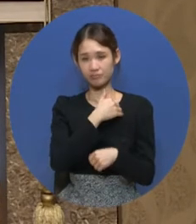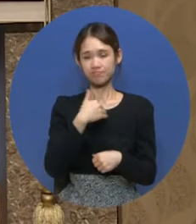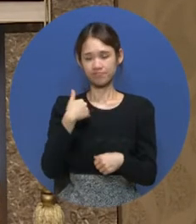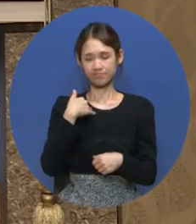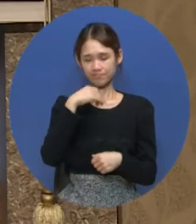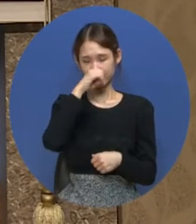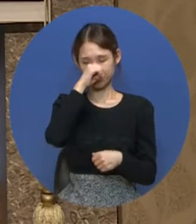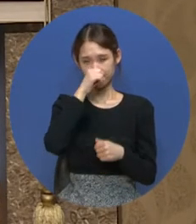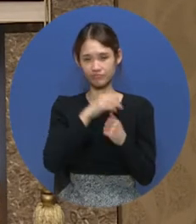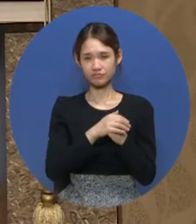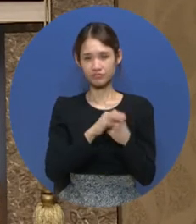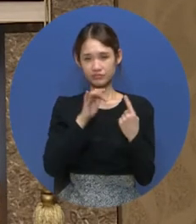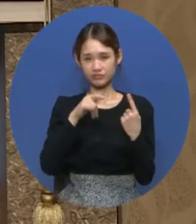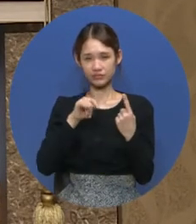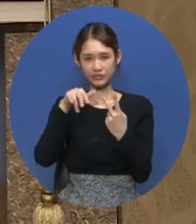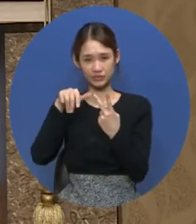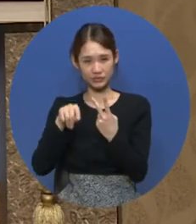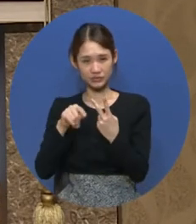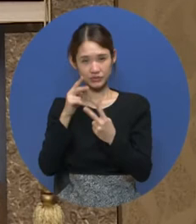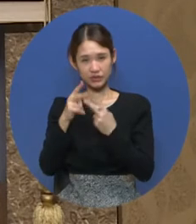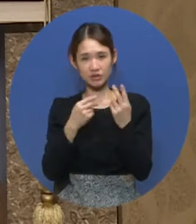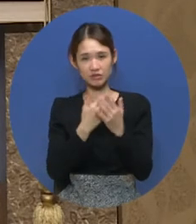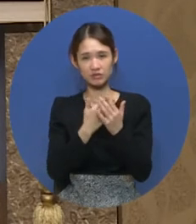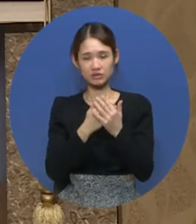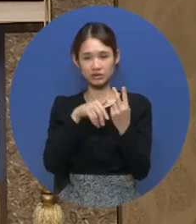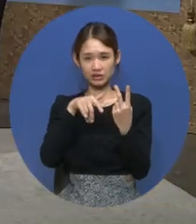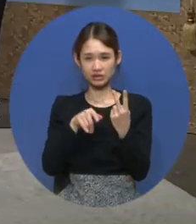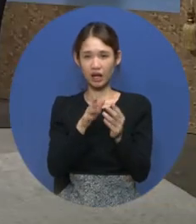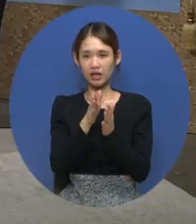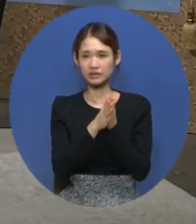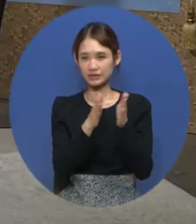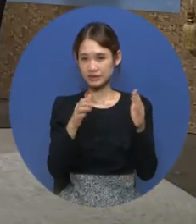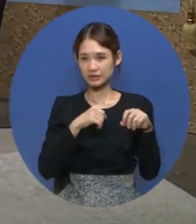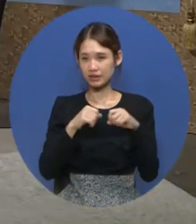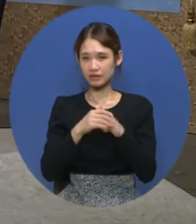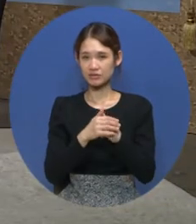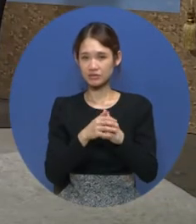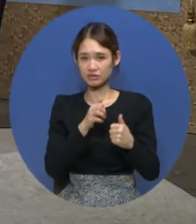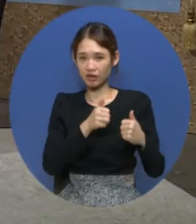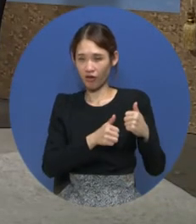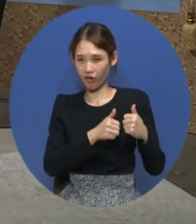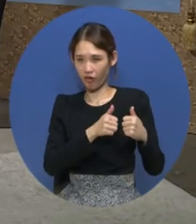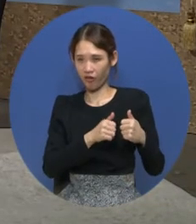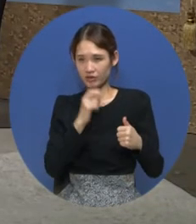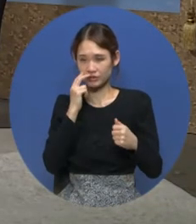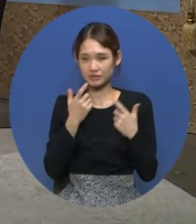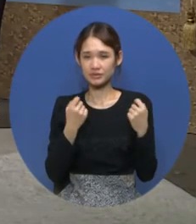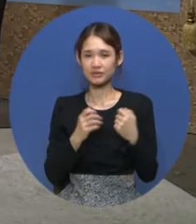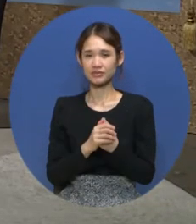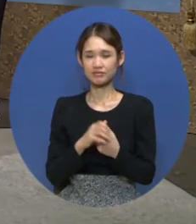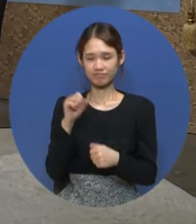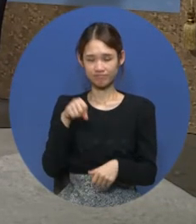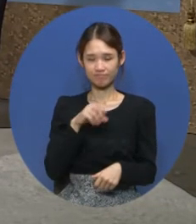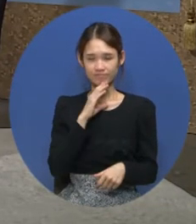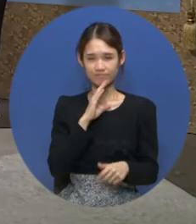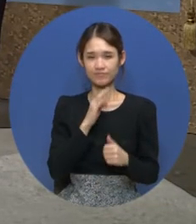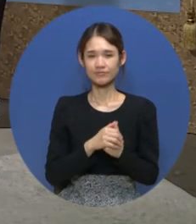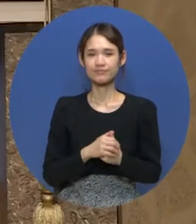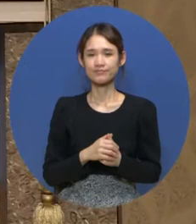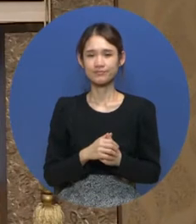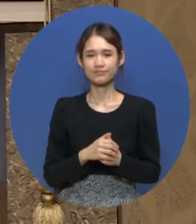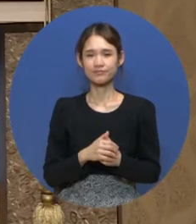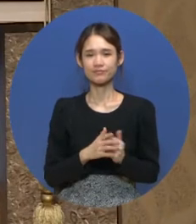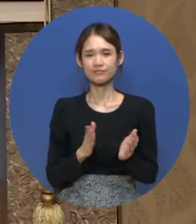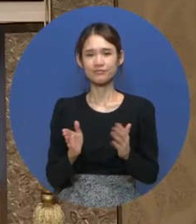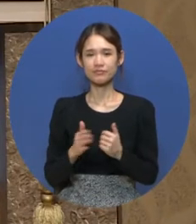굉장히 높습니다 그래서 1차 사업하고 있어서 해달라 그래서 a 쳐서 그 경쟁력이 점점 치열해 질 것 같은데요 으 남았죠 4 그렇기